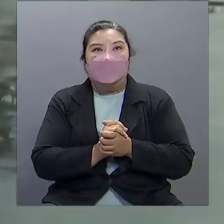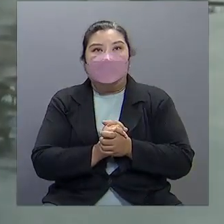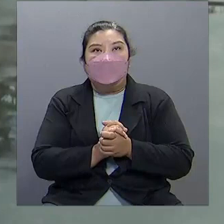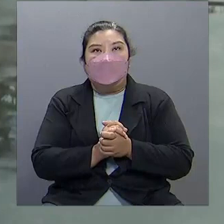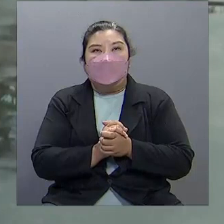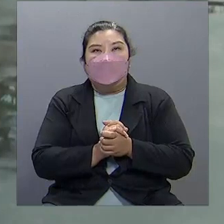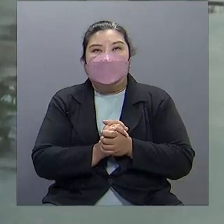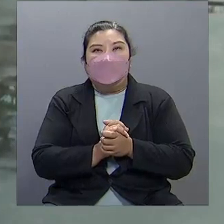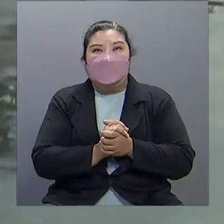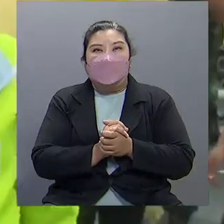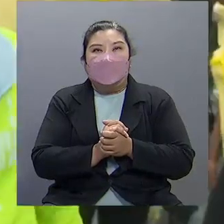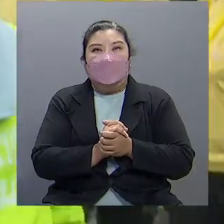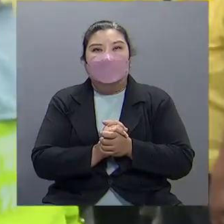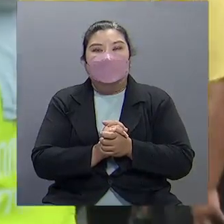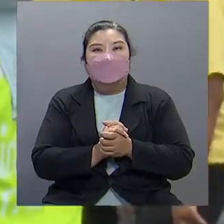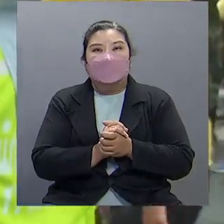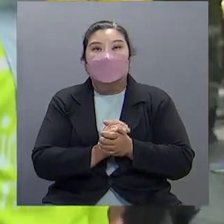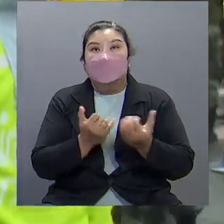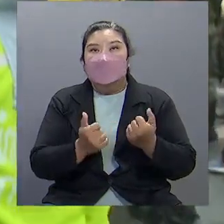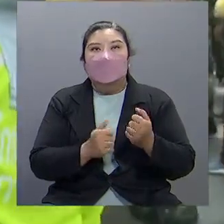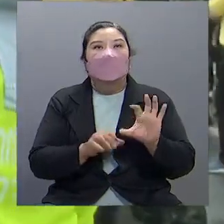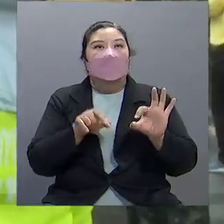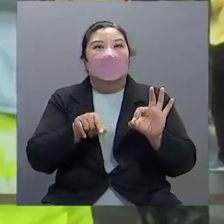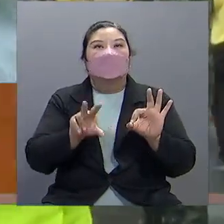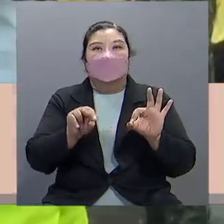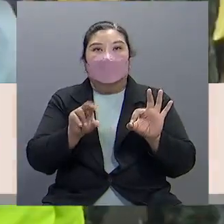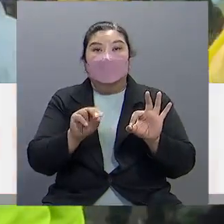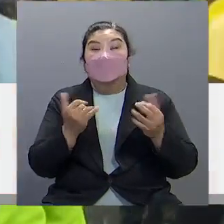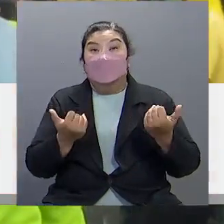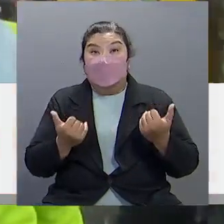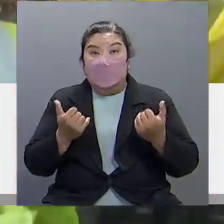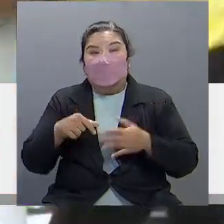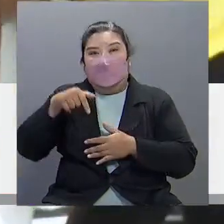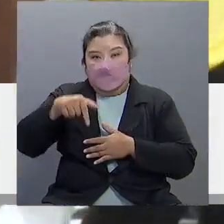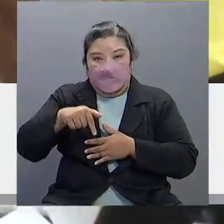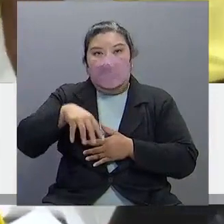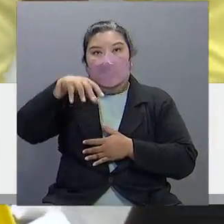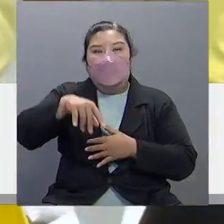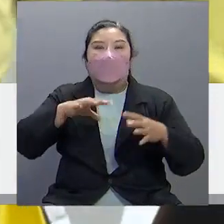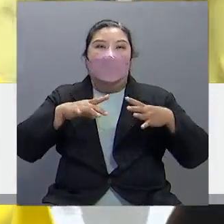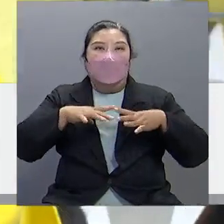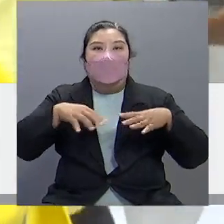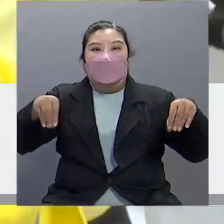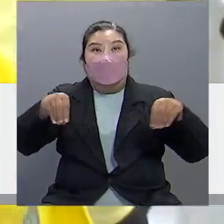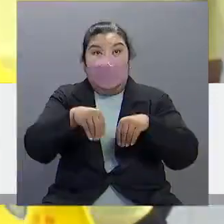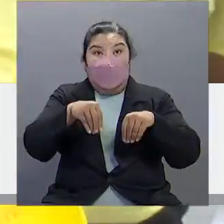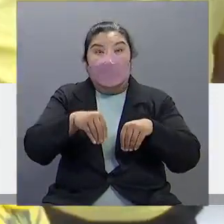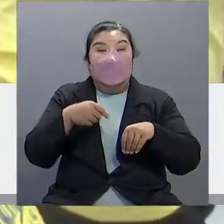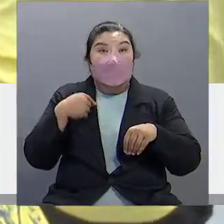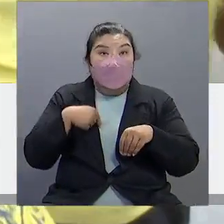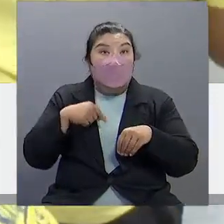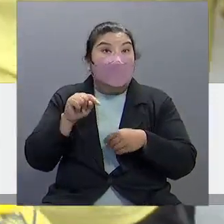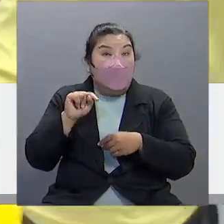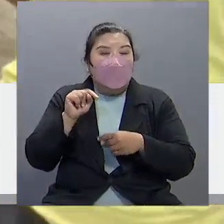ตั้งแต่ช่วงเวลา 9:30 นวันนี้นะคะที่บริเวณสวนสาธารณะติดกับสถานีรถไฟฟ้าสาทรค่ะมีก